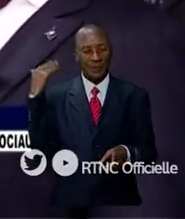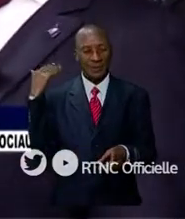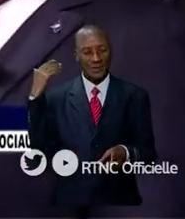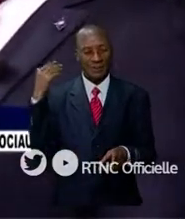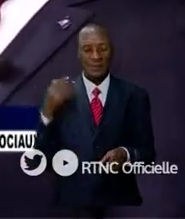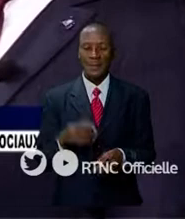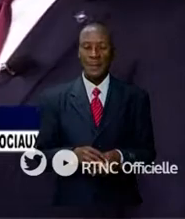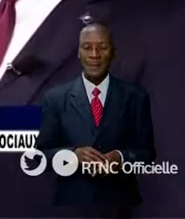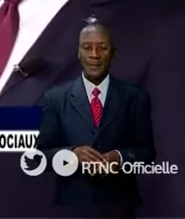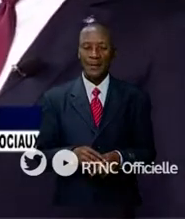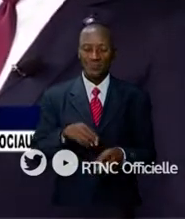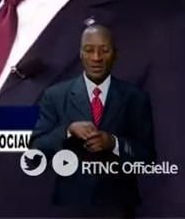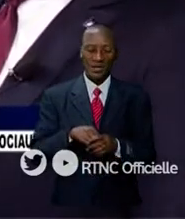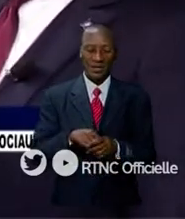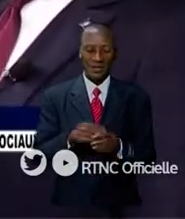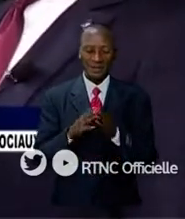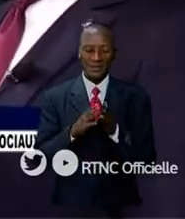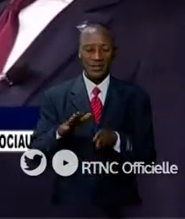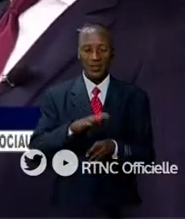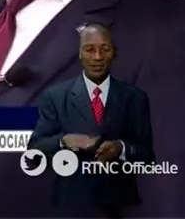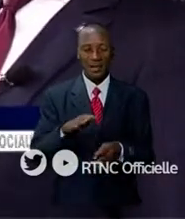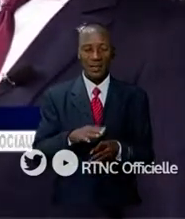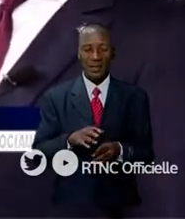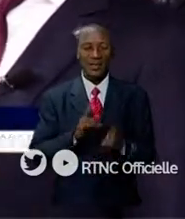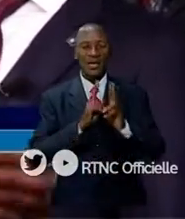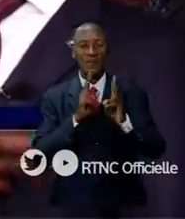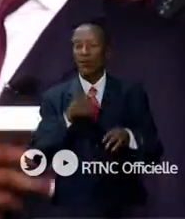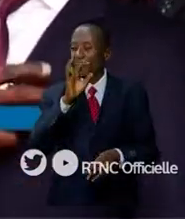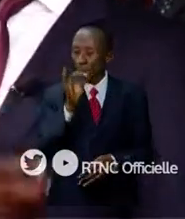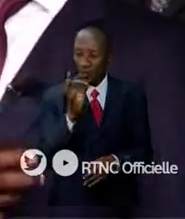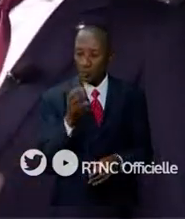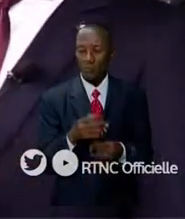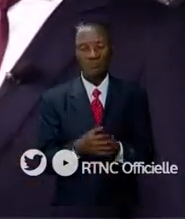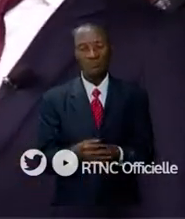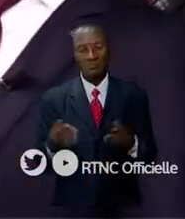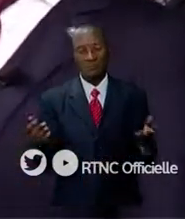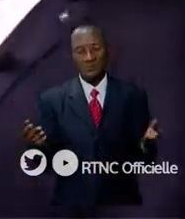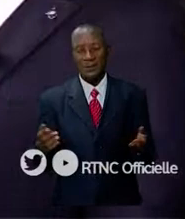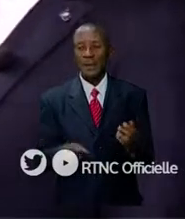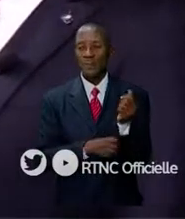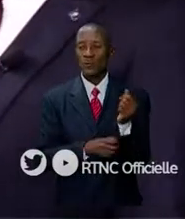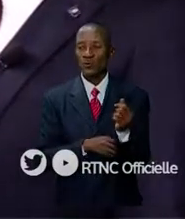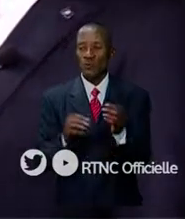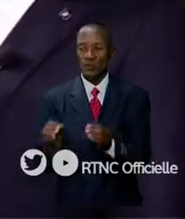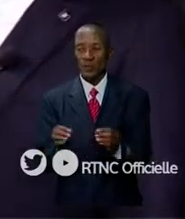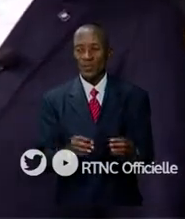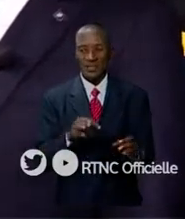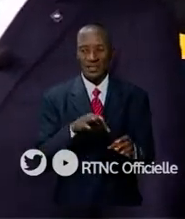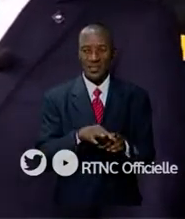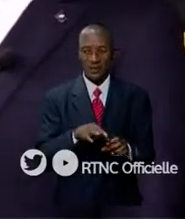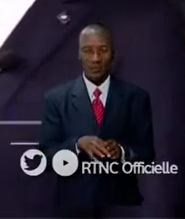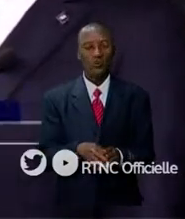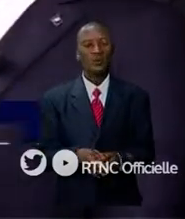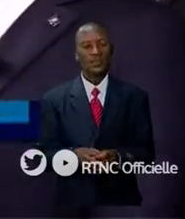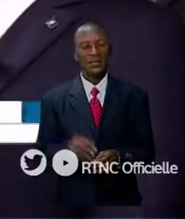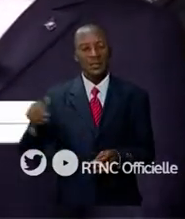au niveau de l'Assemblée nationale et il y a toujours de l'humilité et de la responsabilité à savoir de ceux qui ont organisé les élections, ce qu'ils en ont